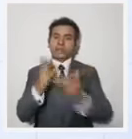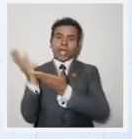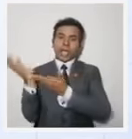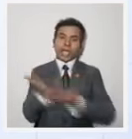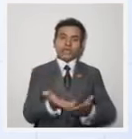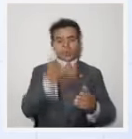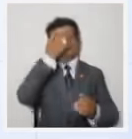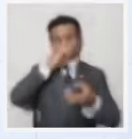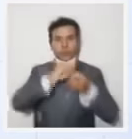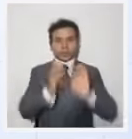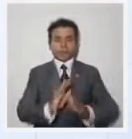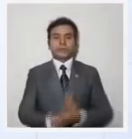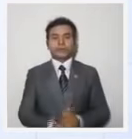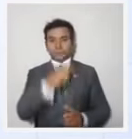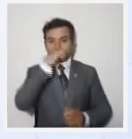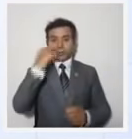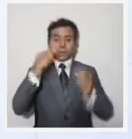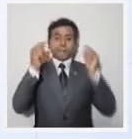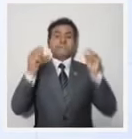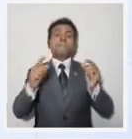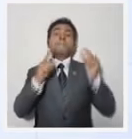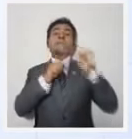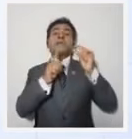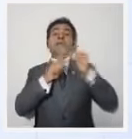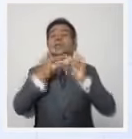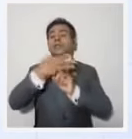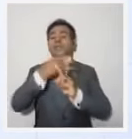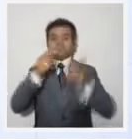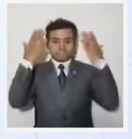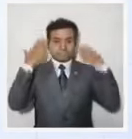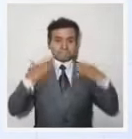প্রদান করা যায় 30955 জনকে।